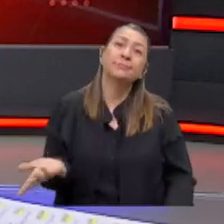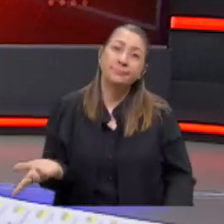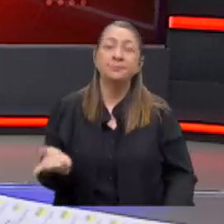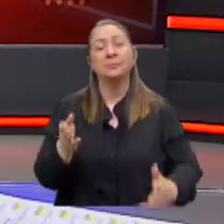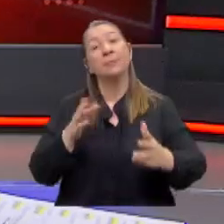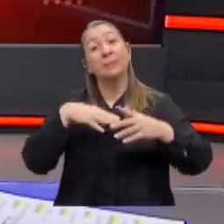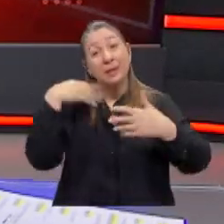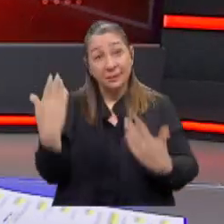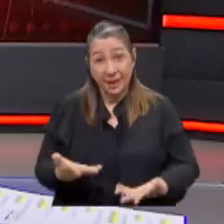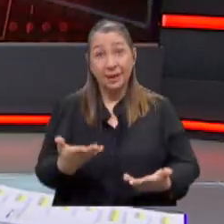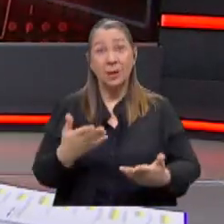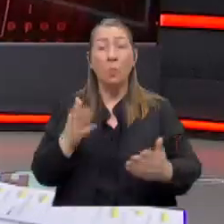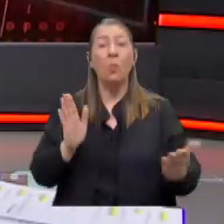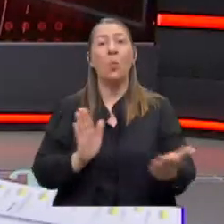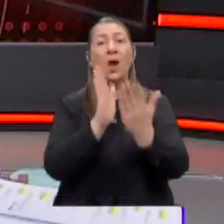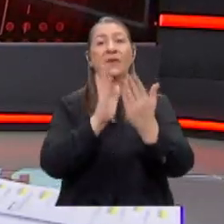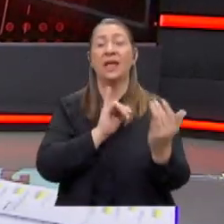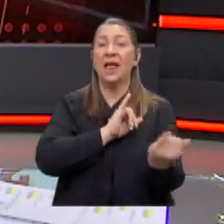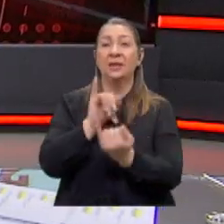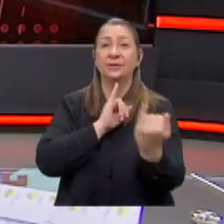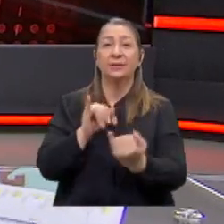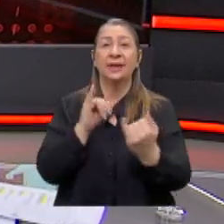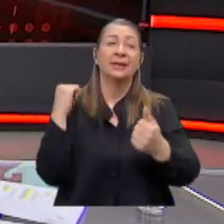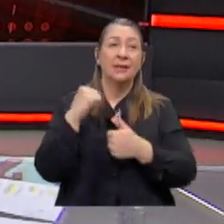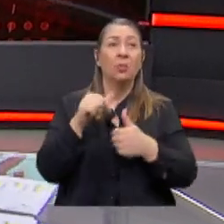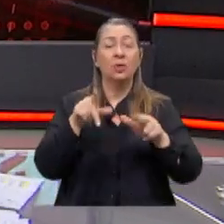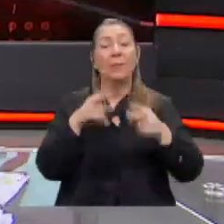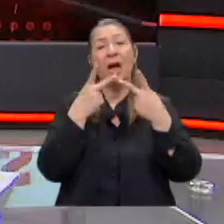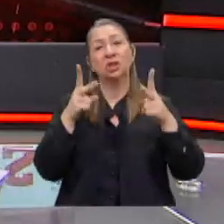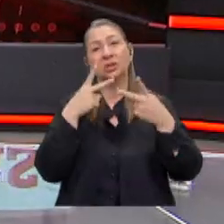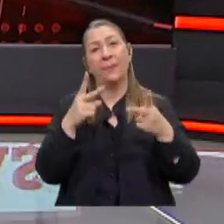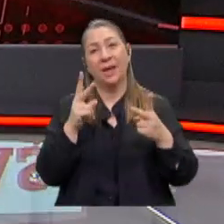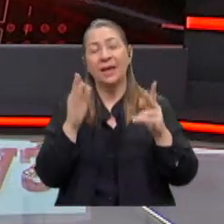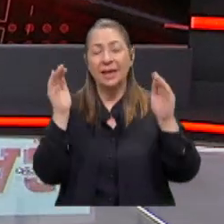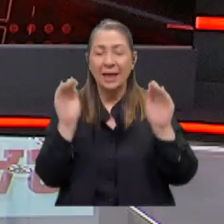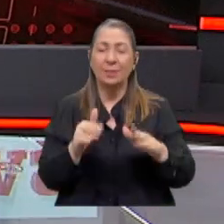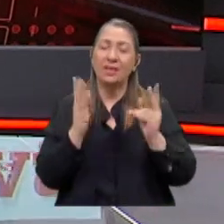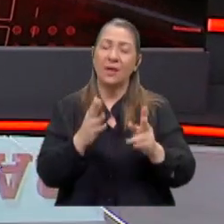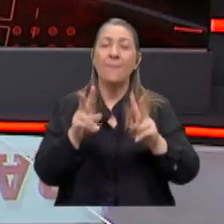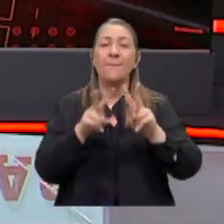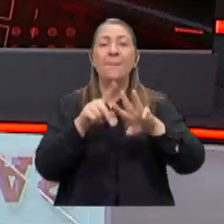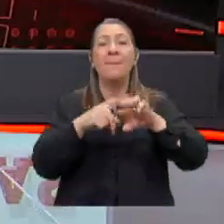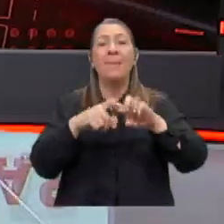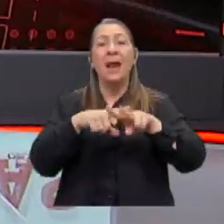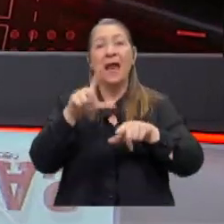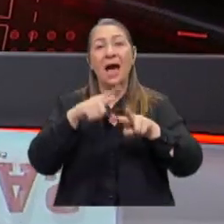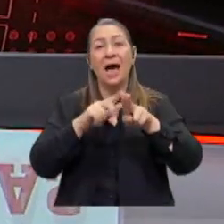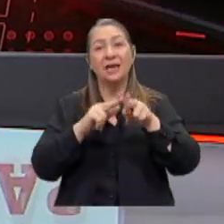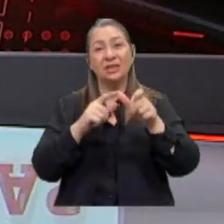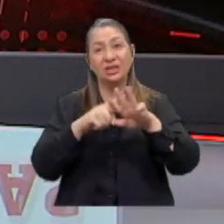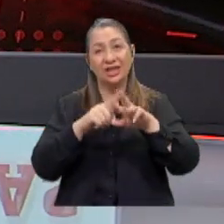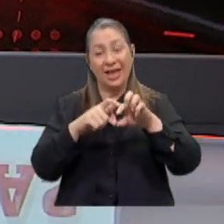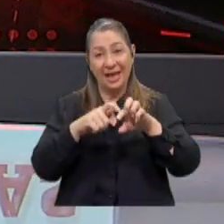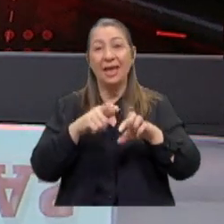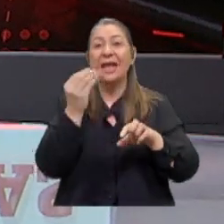Öte yanda muhalefetten de eleştiriler yine. Bu türden açıklamalara da gelmeye devam ediyor. Meral Akşener, İYİ Parti